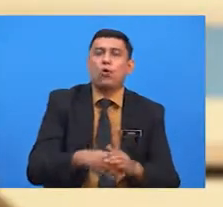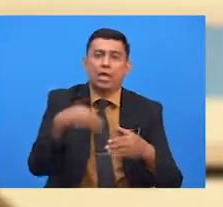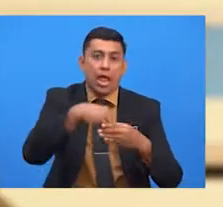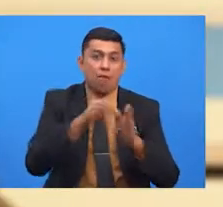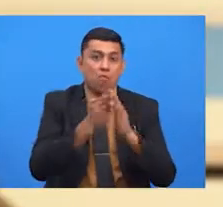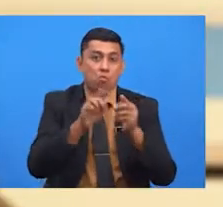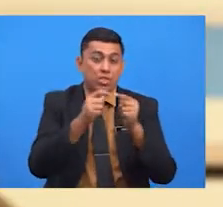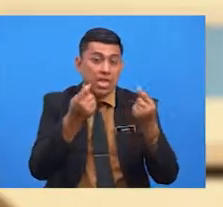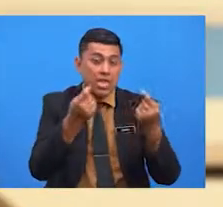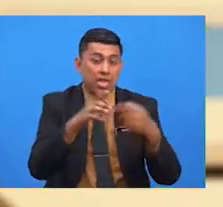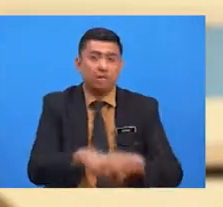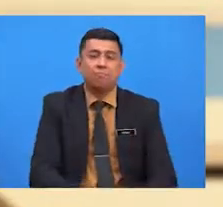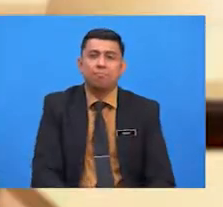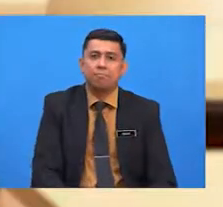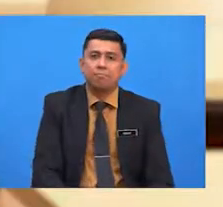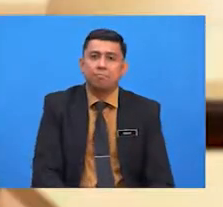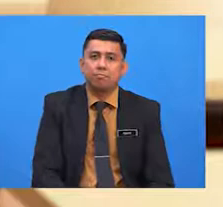Memphis di sungai Nil.